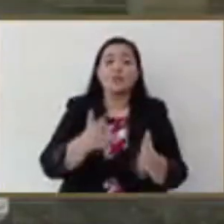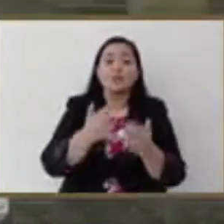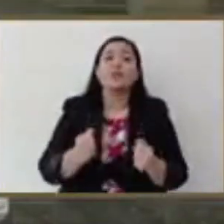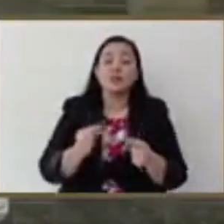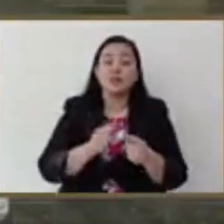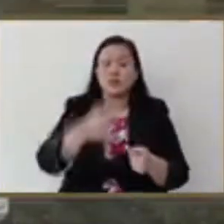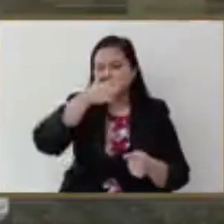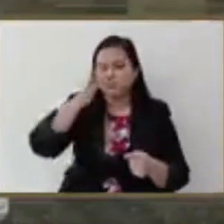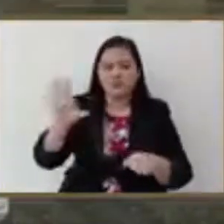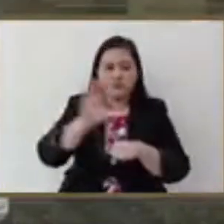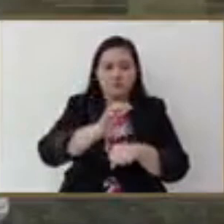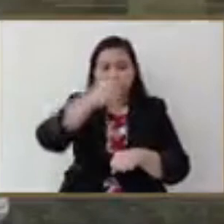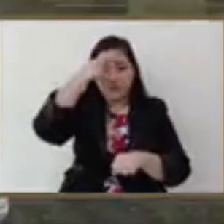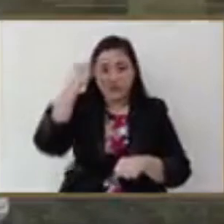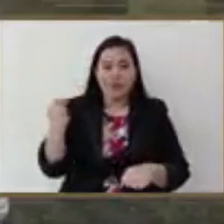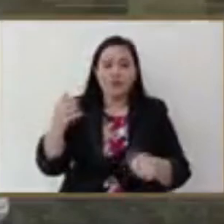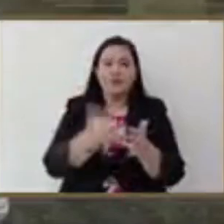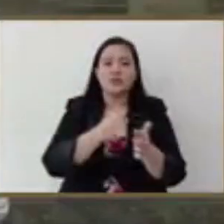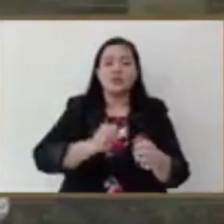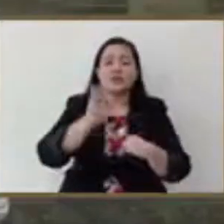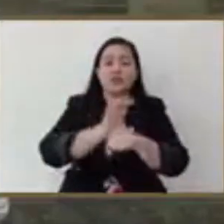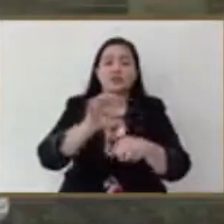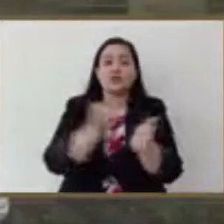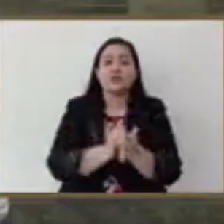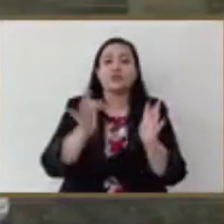the church that helped me understand